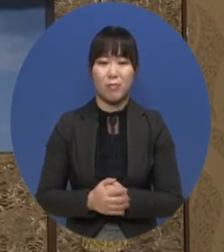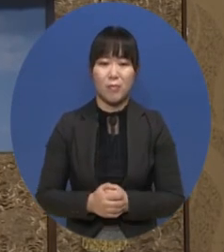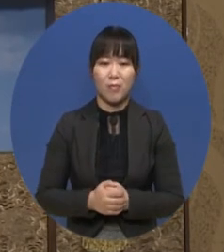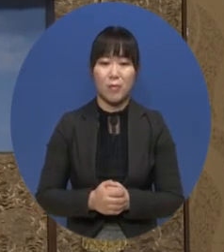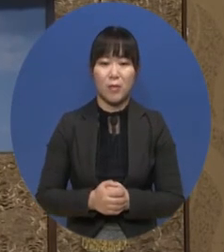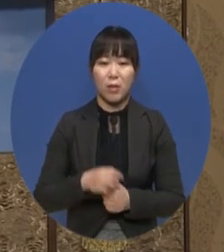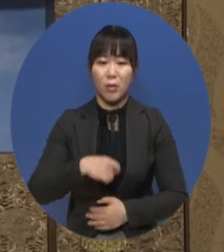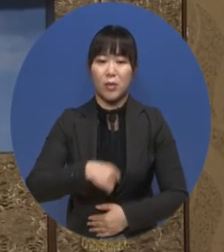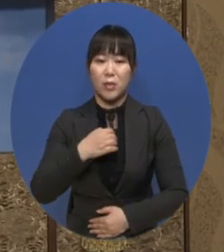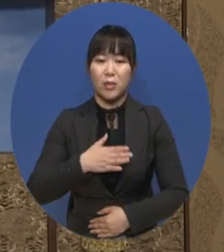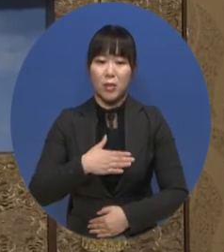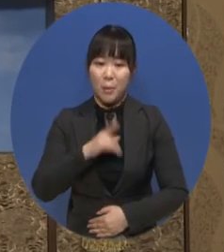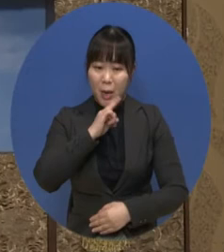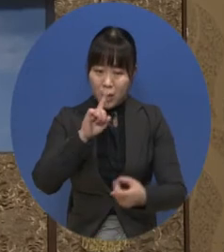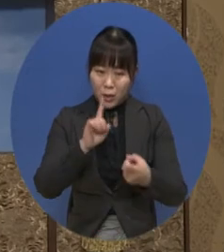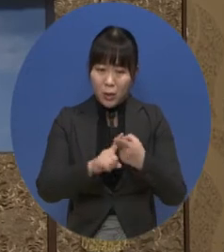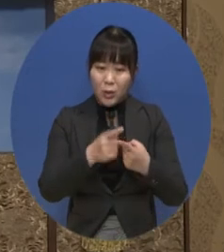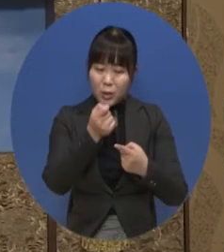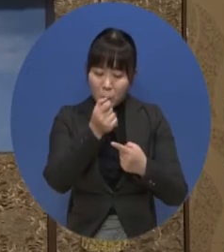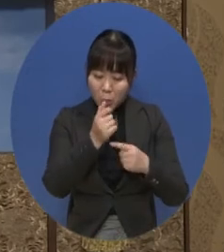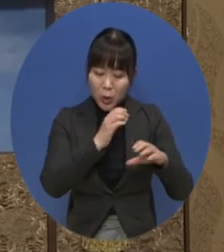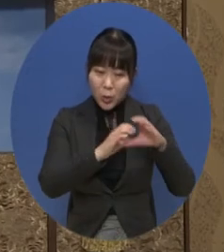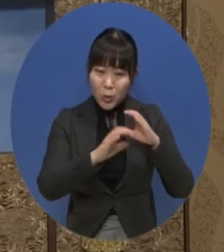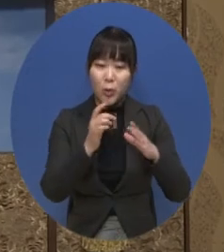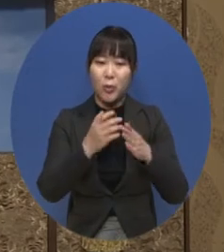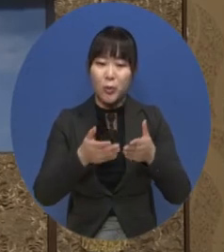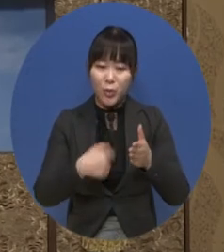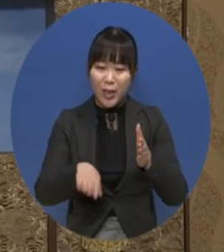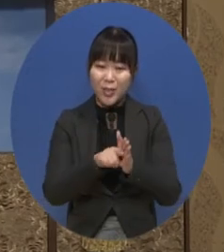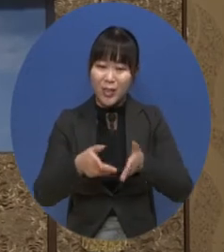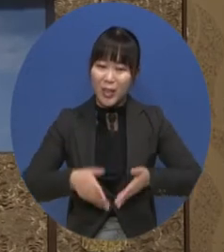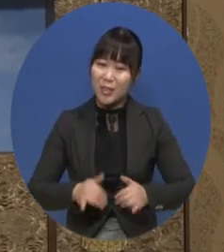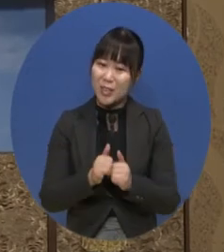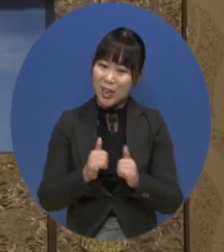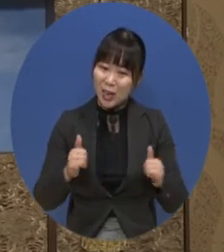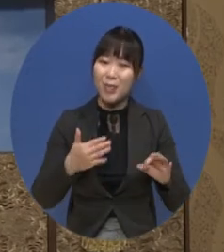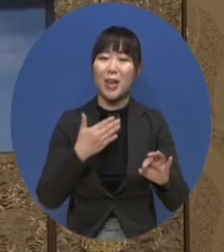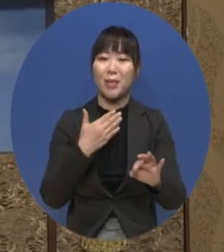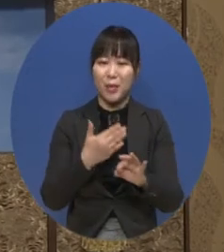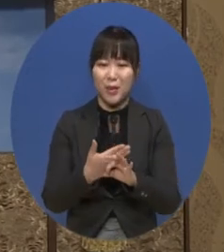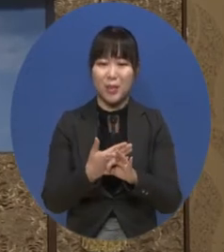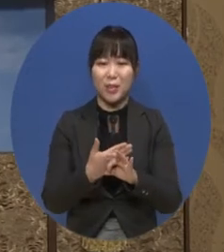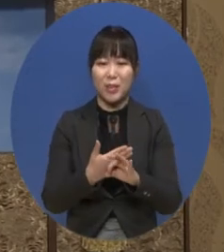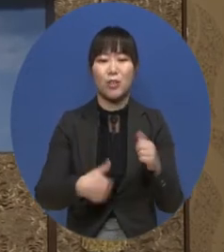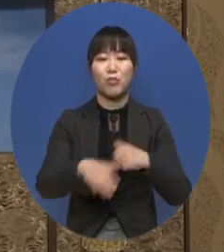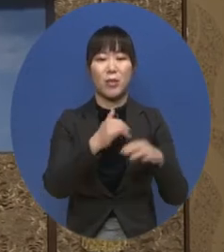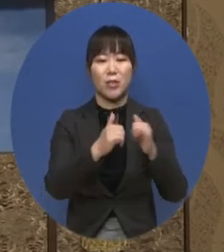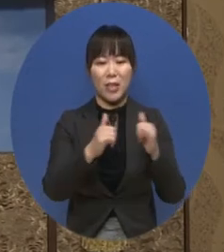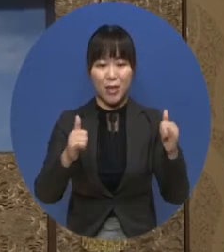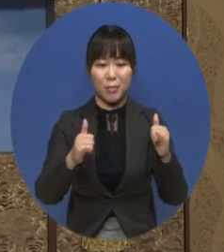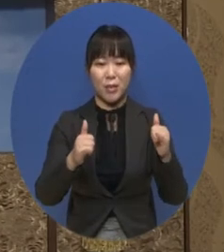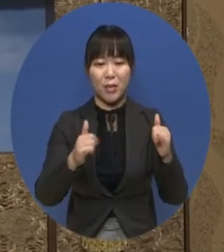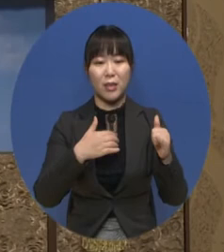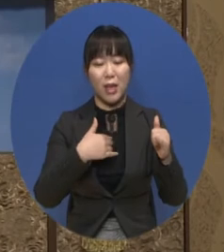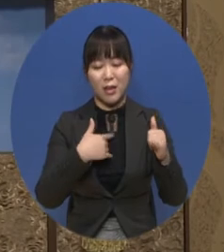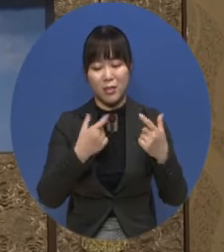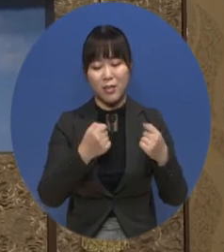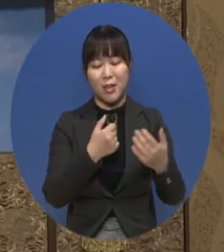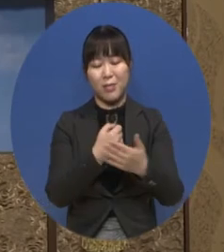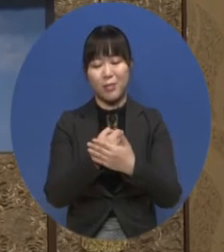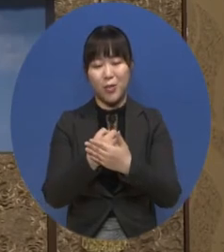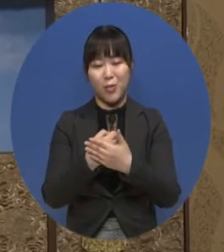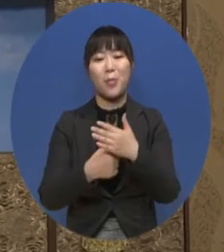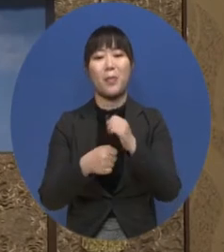그래서 사실은 제가 말씀하신 대로 이 소소한 소통을 위해서 태어난 사람이라면 주변 사람이 저를 그렇게 만들어준 게